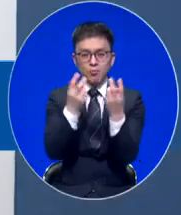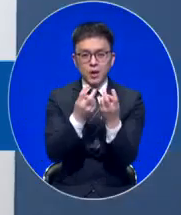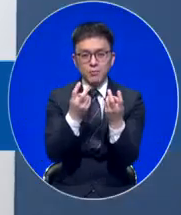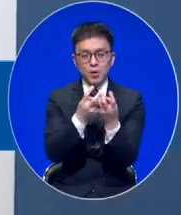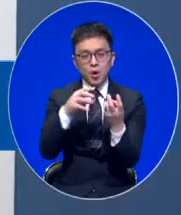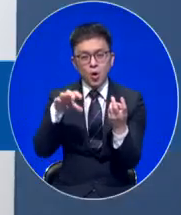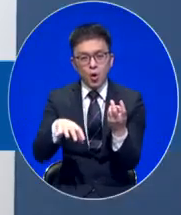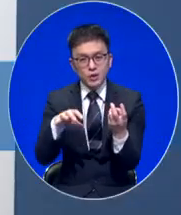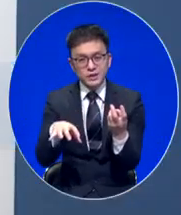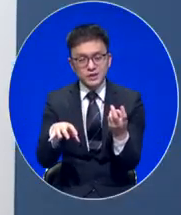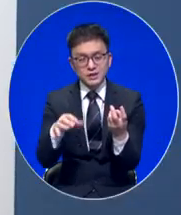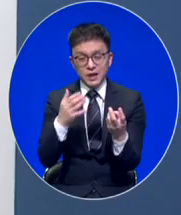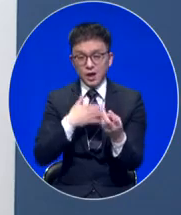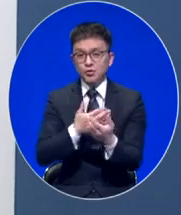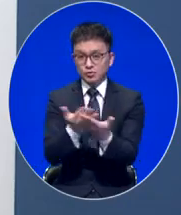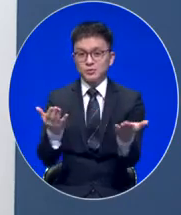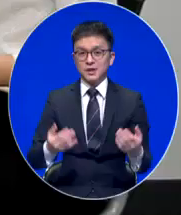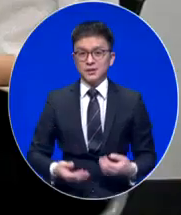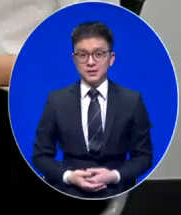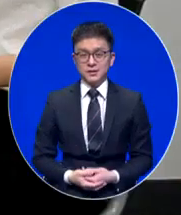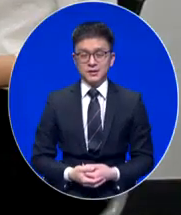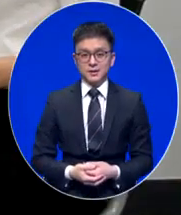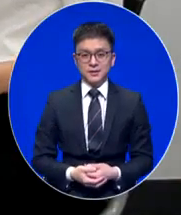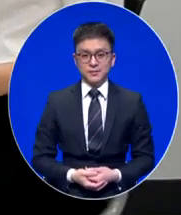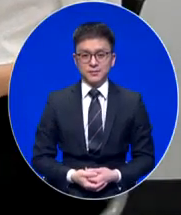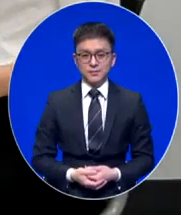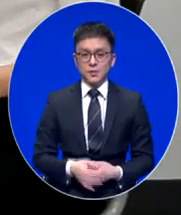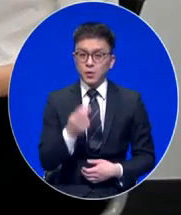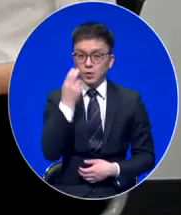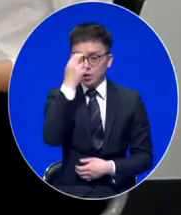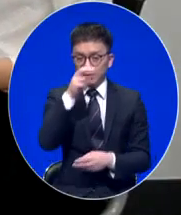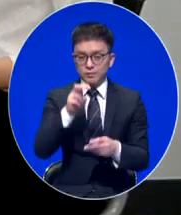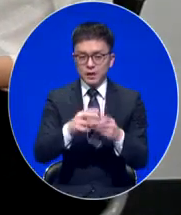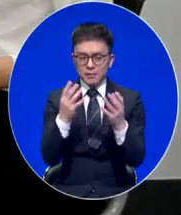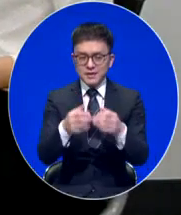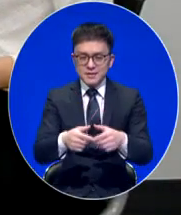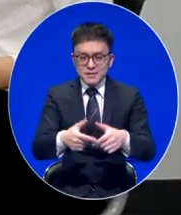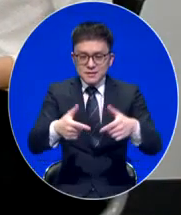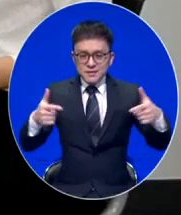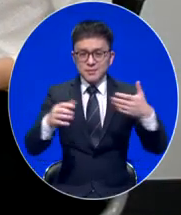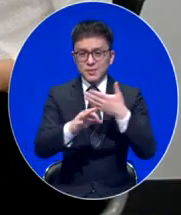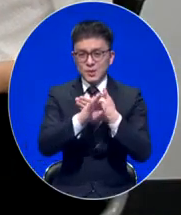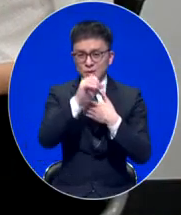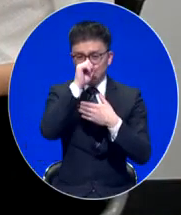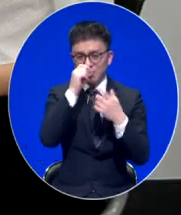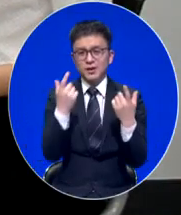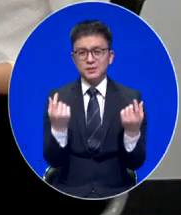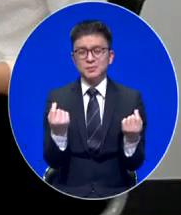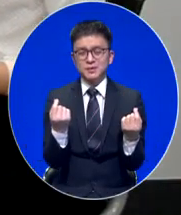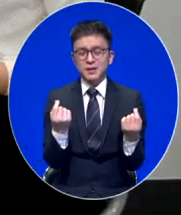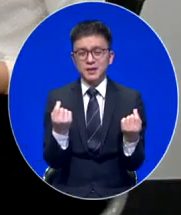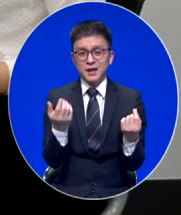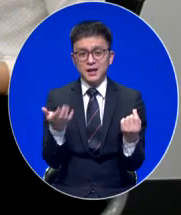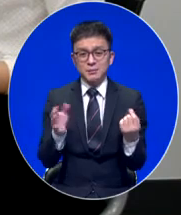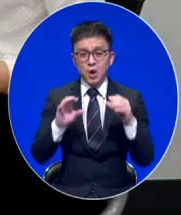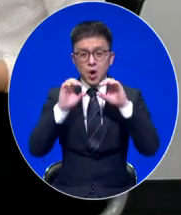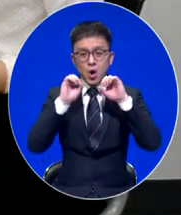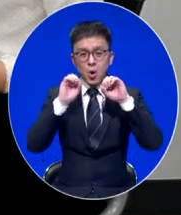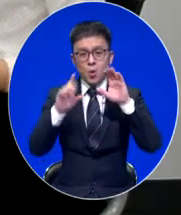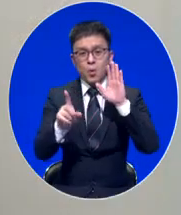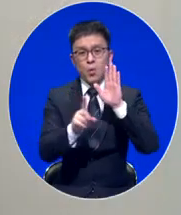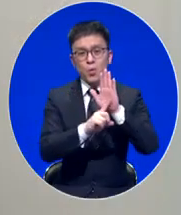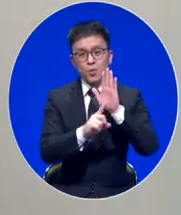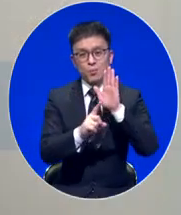연락하시면 이용하실수 있도록 갈 예정입니다 톨 봄 센터가 빨리 많아졌으면 좋겠어요 근데 사실 홍보 부분에